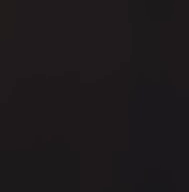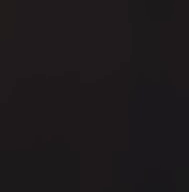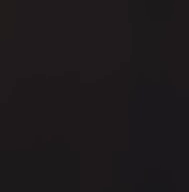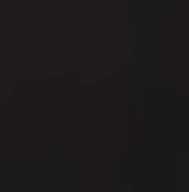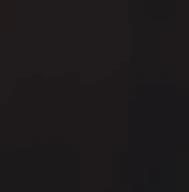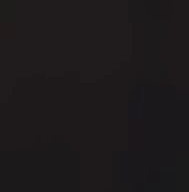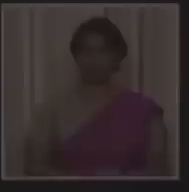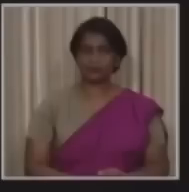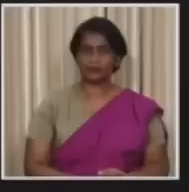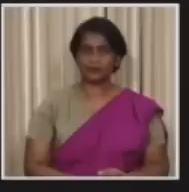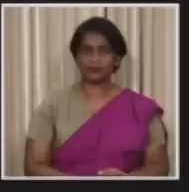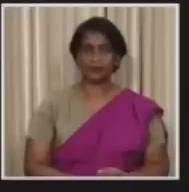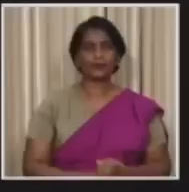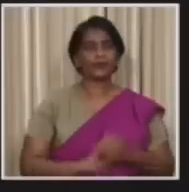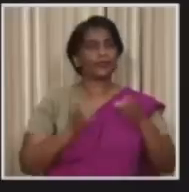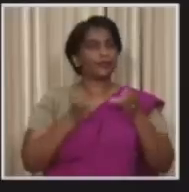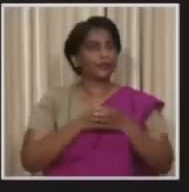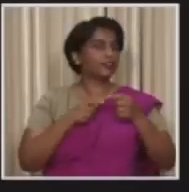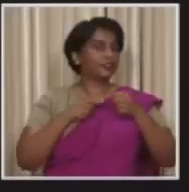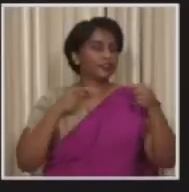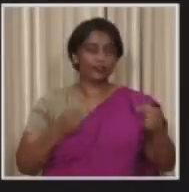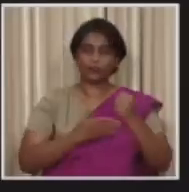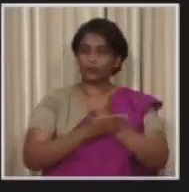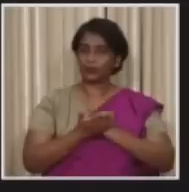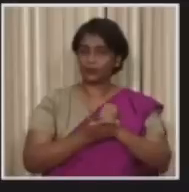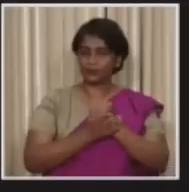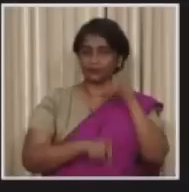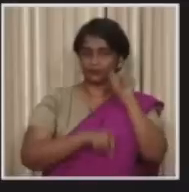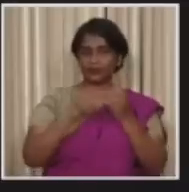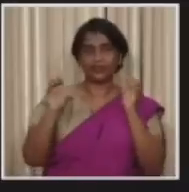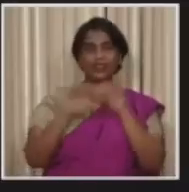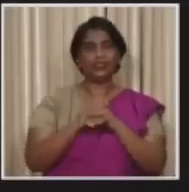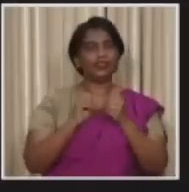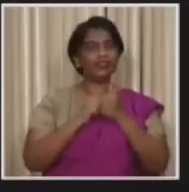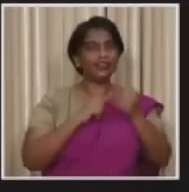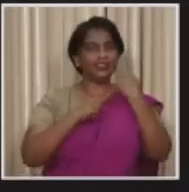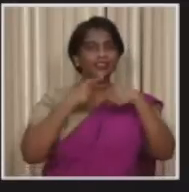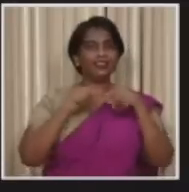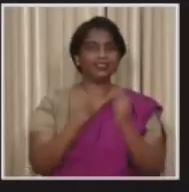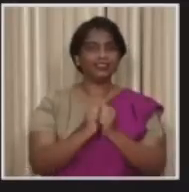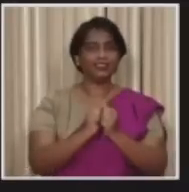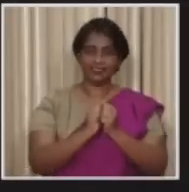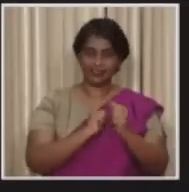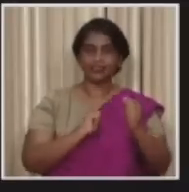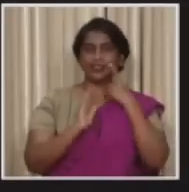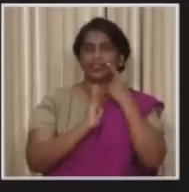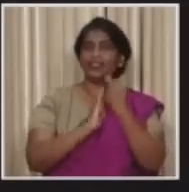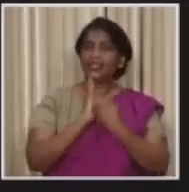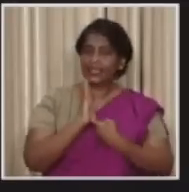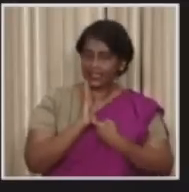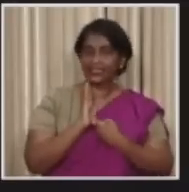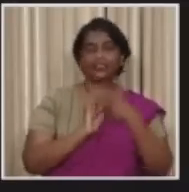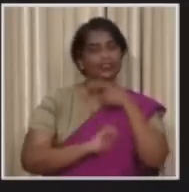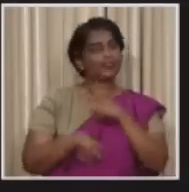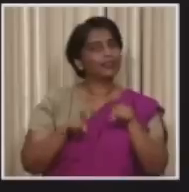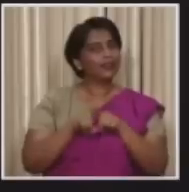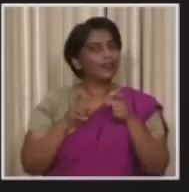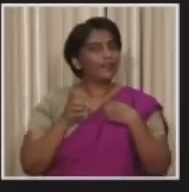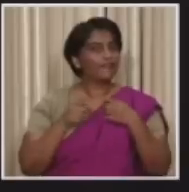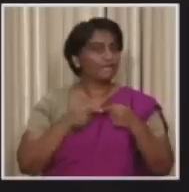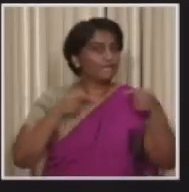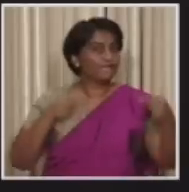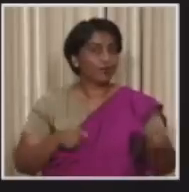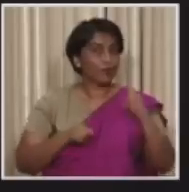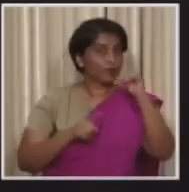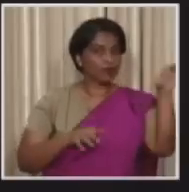සභාව පත් වෙනවා නම් පක්ෂ විපක්ෂ මන්ත්‍රීවරු සියලු දෙනා පත් වෙන්න ඕන ඒක තමයි සම්ප්‍රදාය ඒක තමයි තියෙන නීතිය ඒ නිසා විපක්ෂය විතරක් මේක පත් කරගන්න